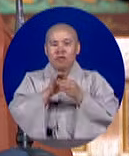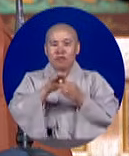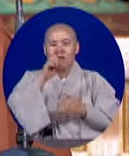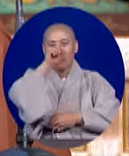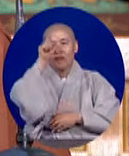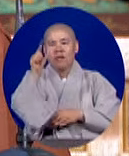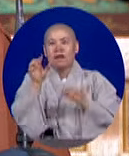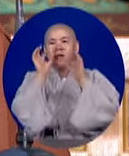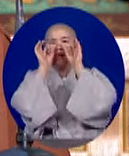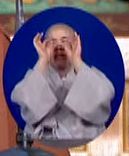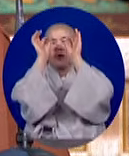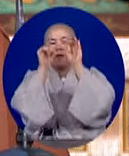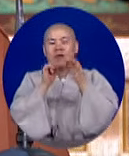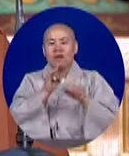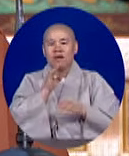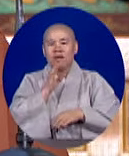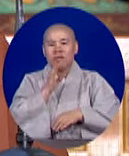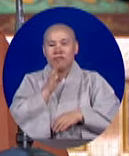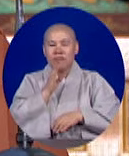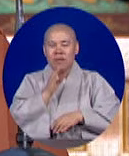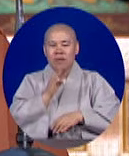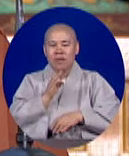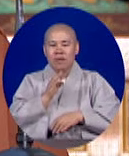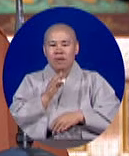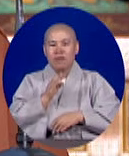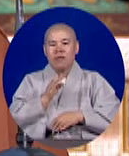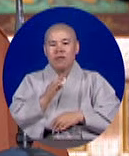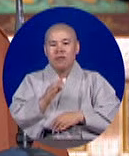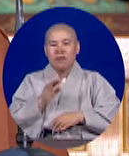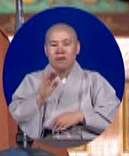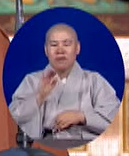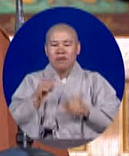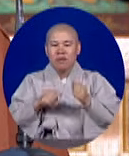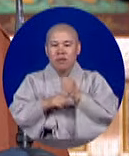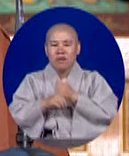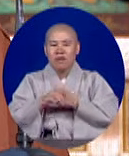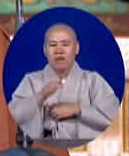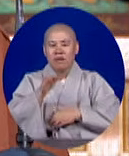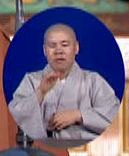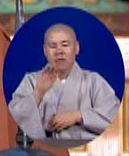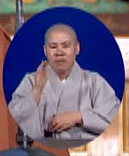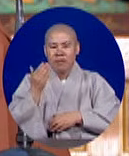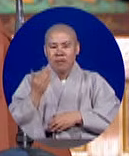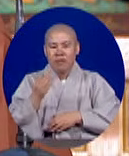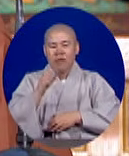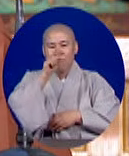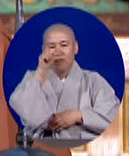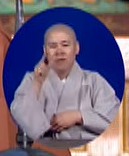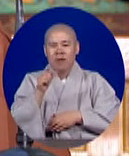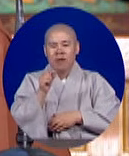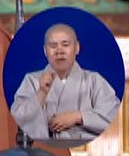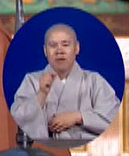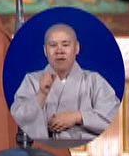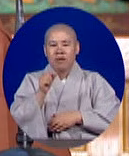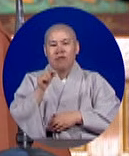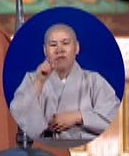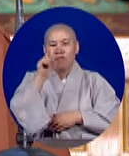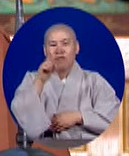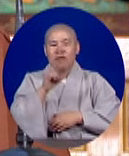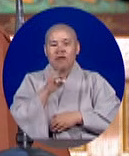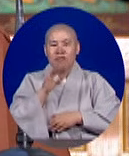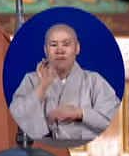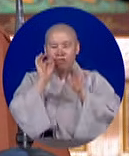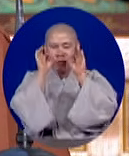달을 봐야 의미가 있는 거지 손가락만 안다고 달은 아니지 않습니까? 이거하고